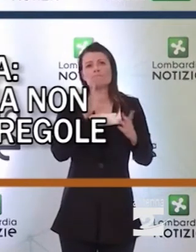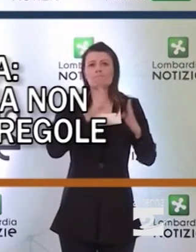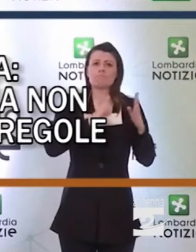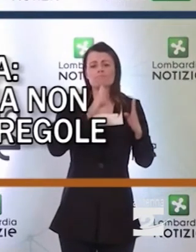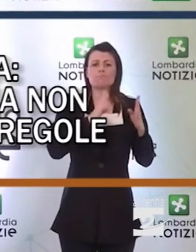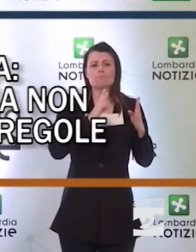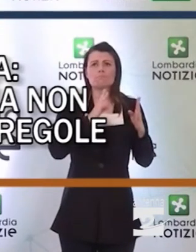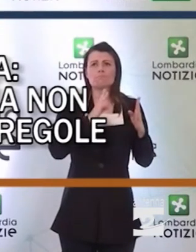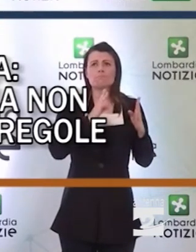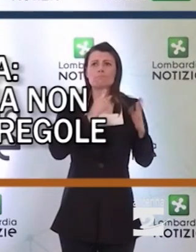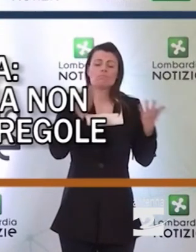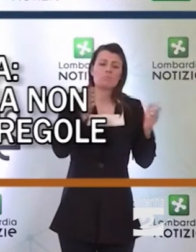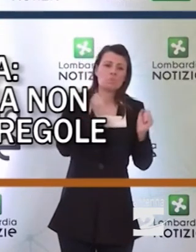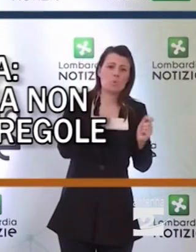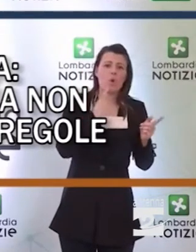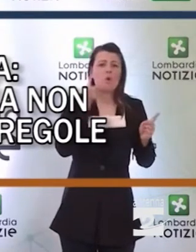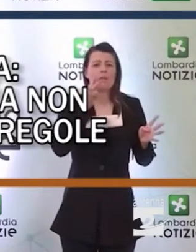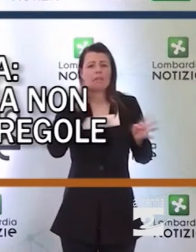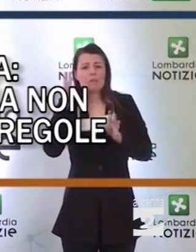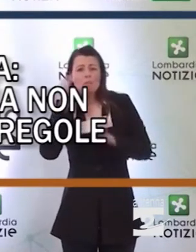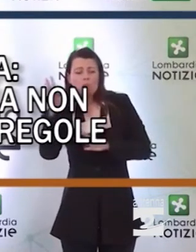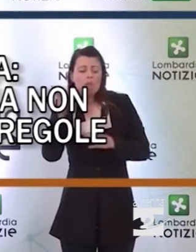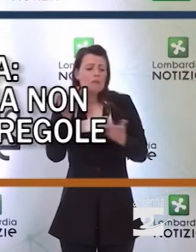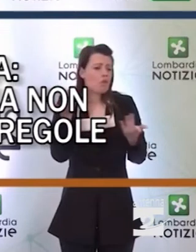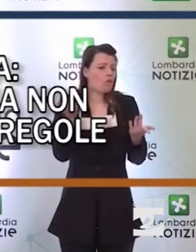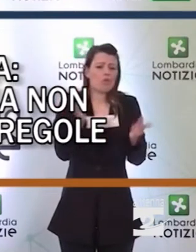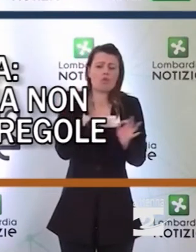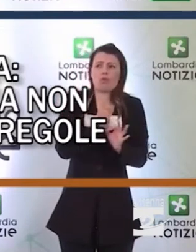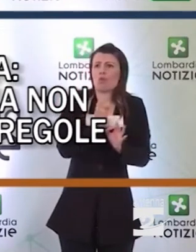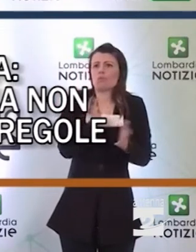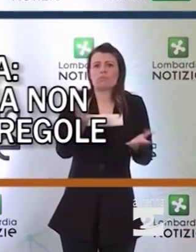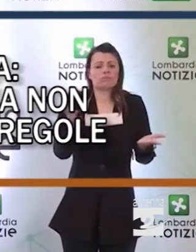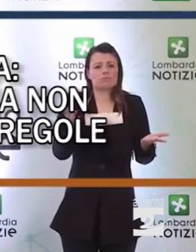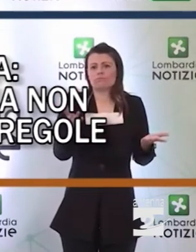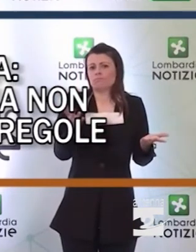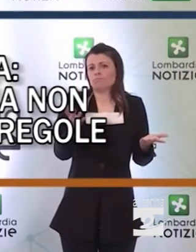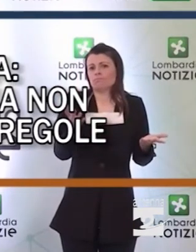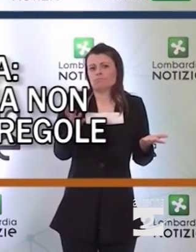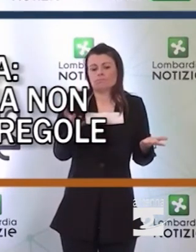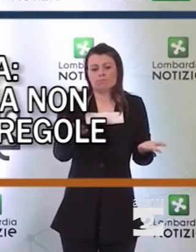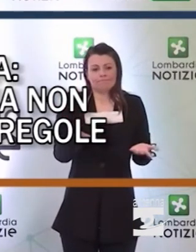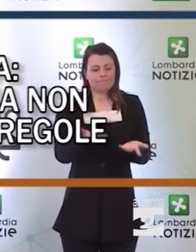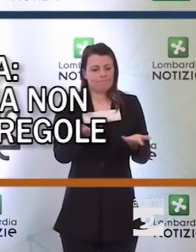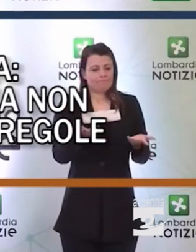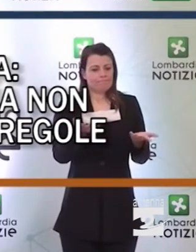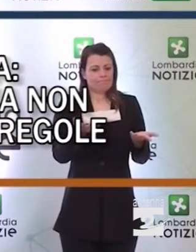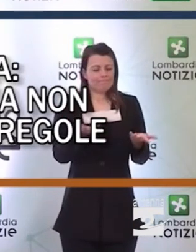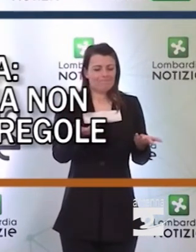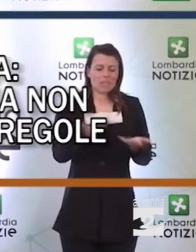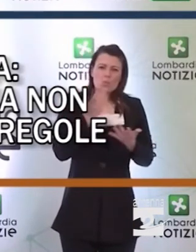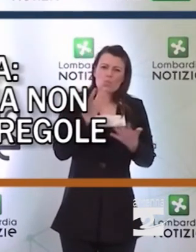In Lombardia non cambia nulla rispetto a prima, il contenuto dell'ordinanza regionale che scadrà il 4 aprile continua ad essere valida e fino ad